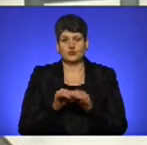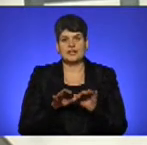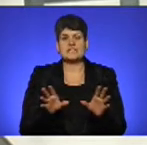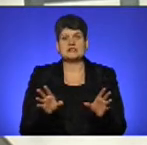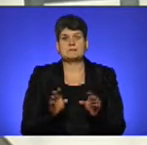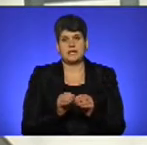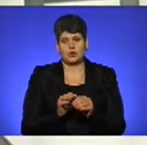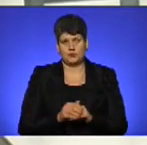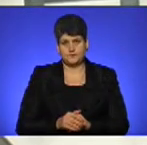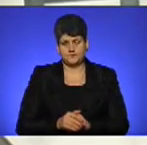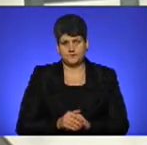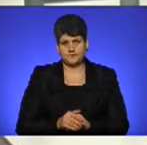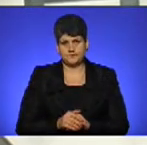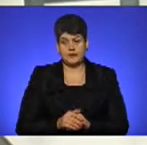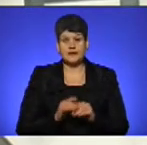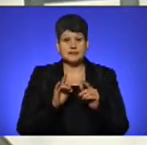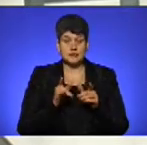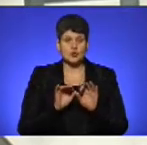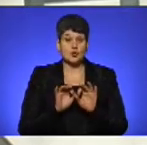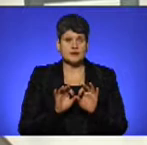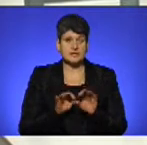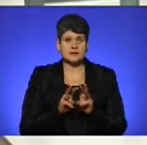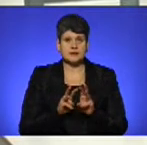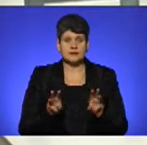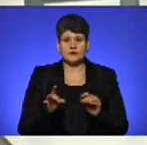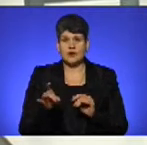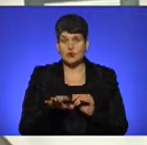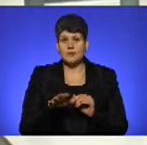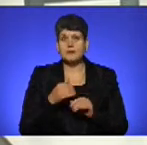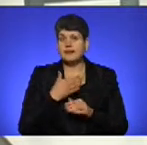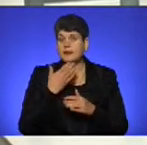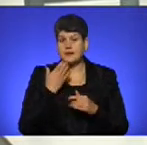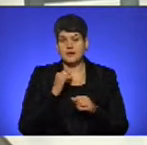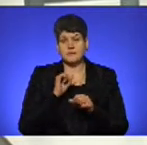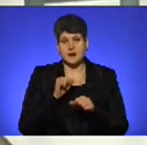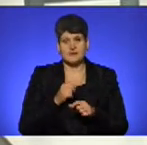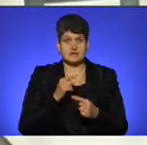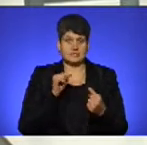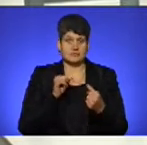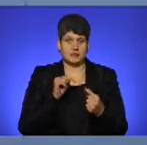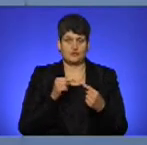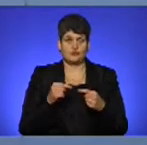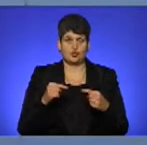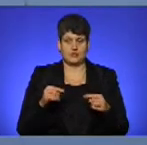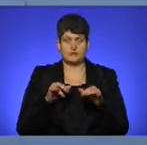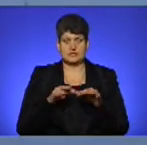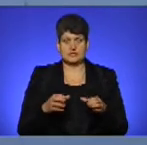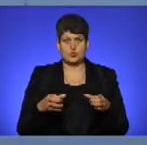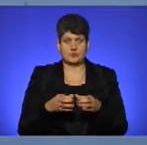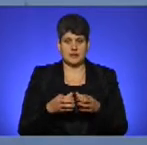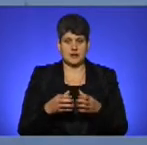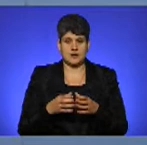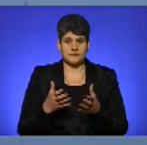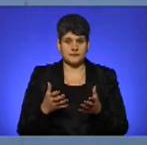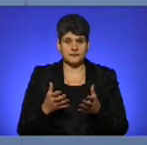спільно. І згідно роз'яснень Мінрегіону, ми не маємо права заперечувати у будь-яких процесах об'єднання таких громад. Навіть